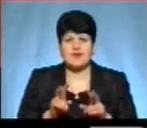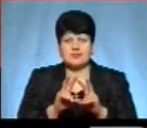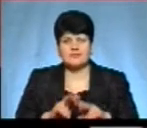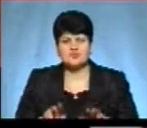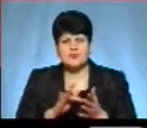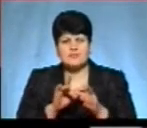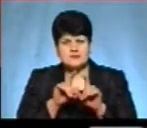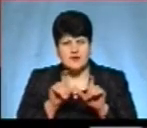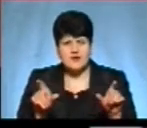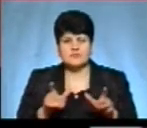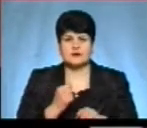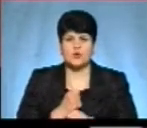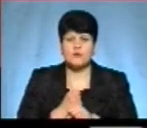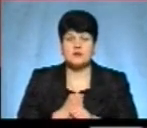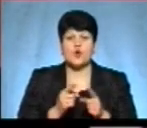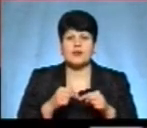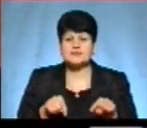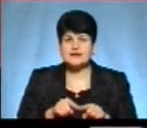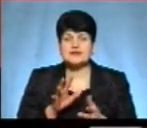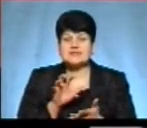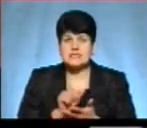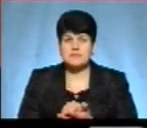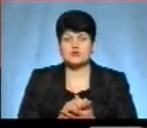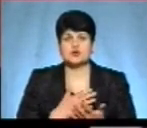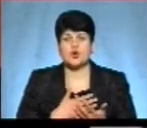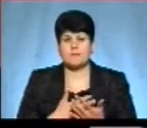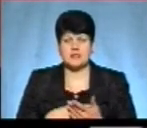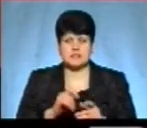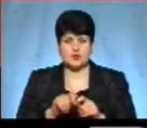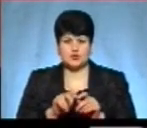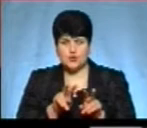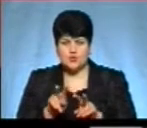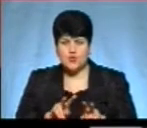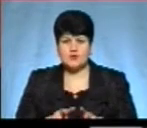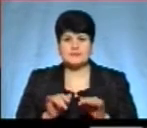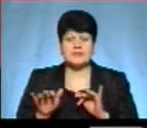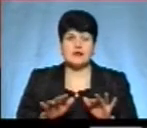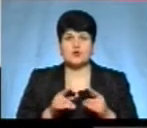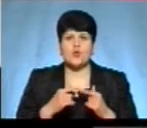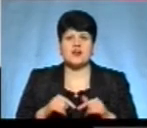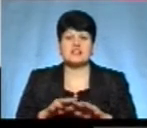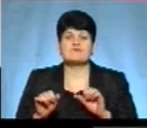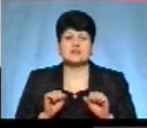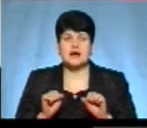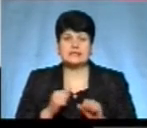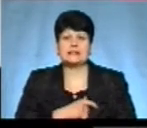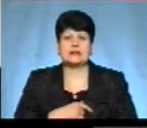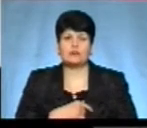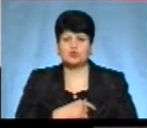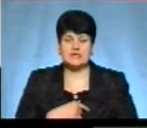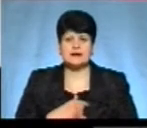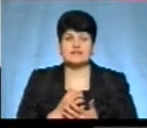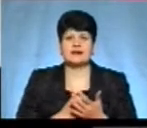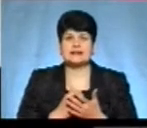скажімо так, певні організації, які займаються якраз громадським контролем, взагалі за діяльністю органів влади, депутатів,